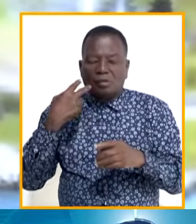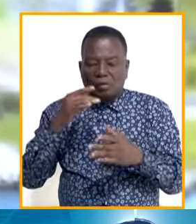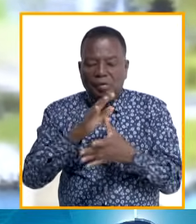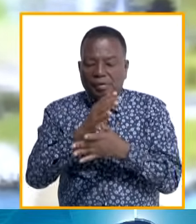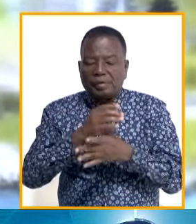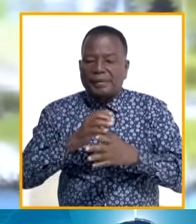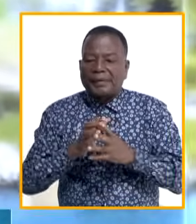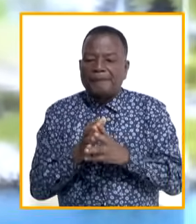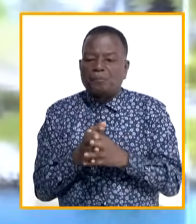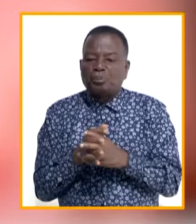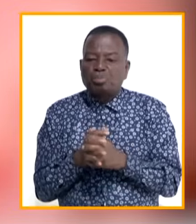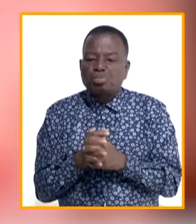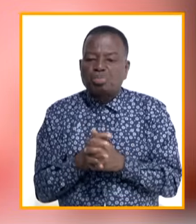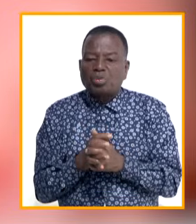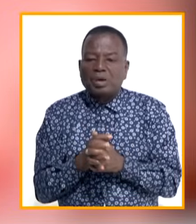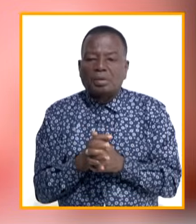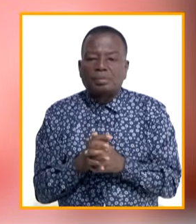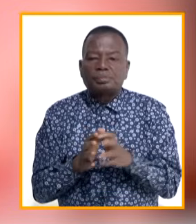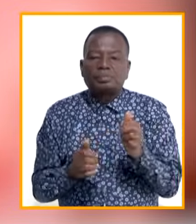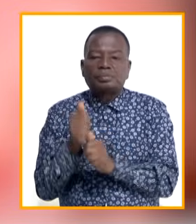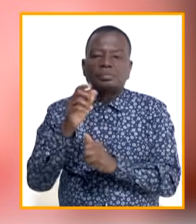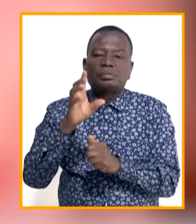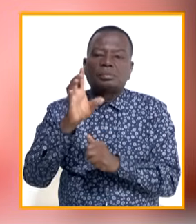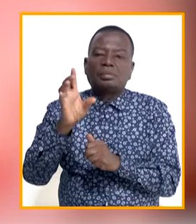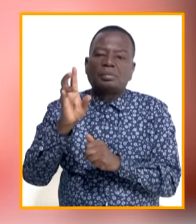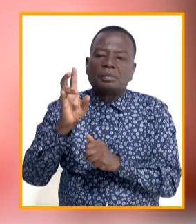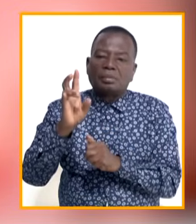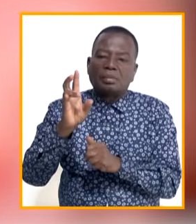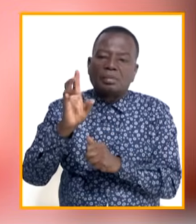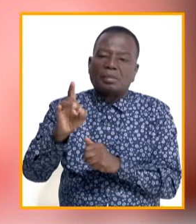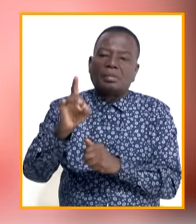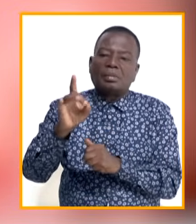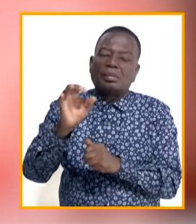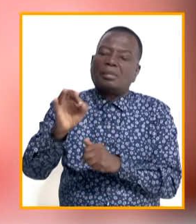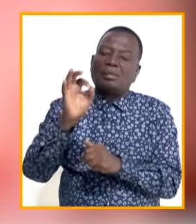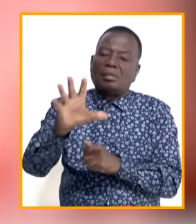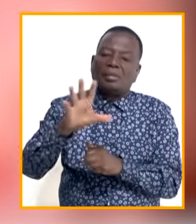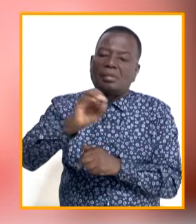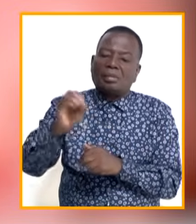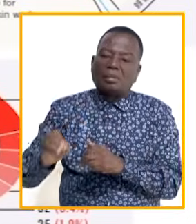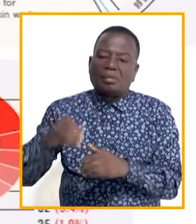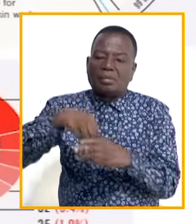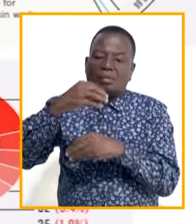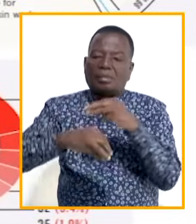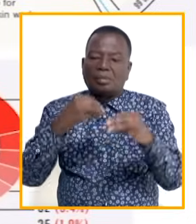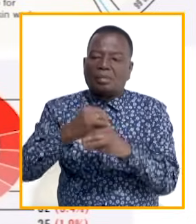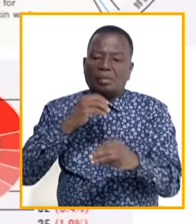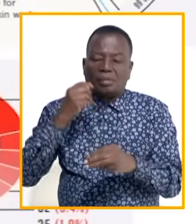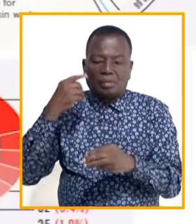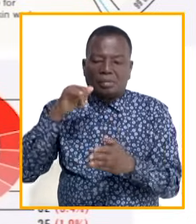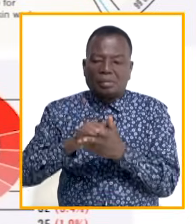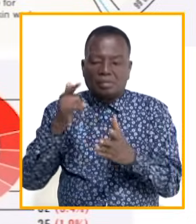Oulahi, Didier Nguessan. Plus de 95% des cas de cancer du col de l'utérus dans le monde sont dus